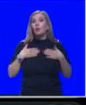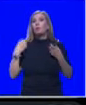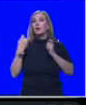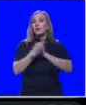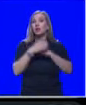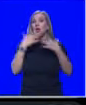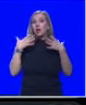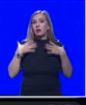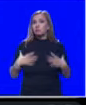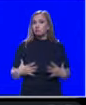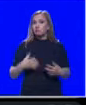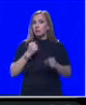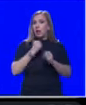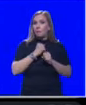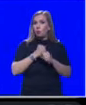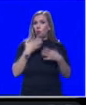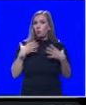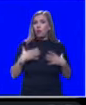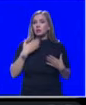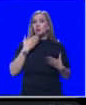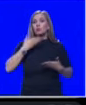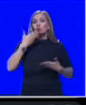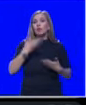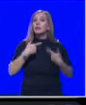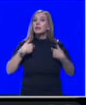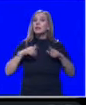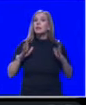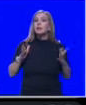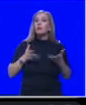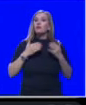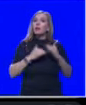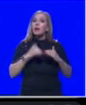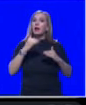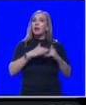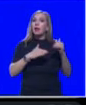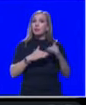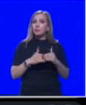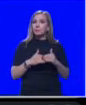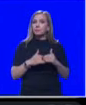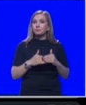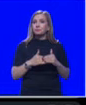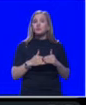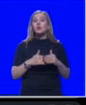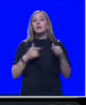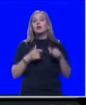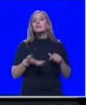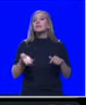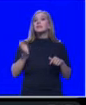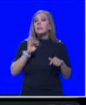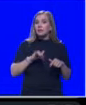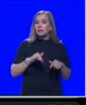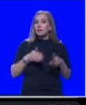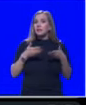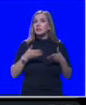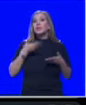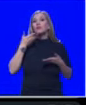с многообещаващото послание. Ние започваме да градим. И кой... Това